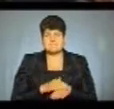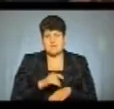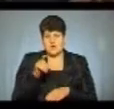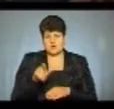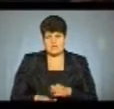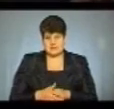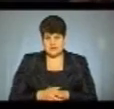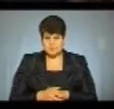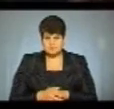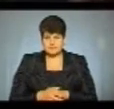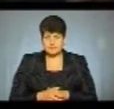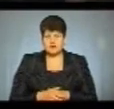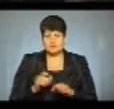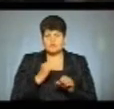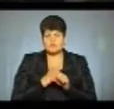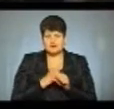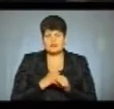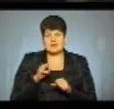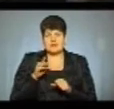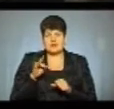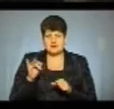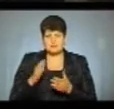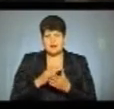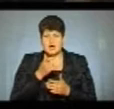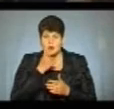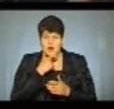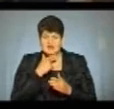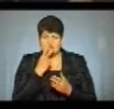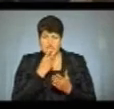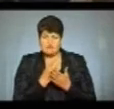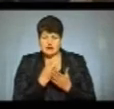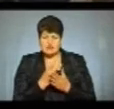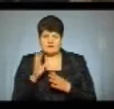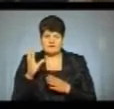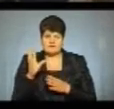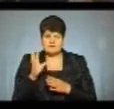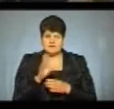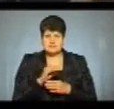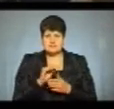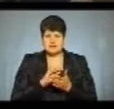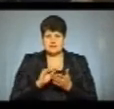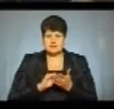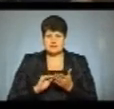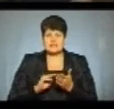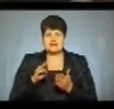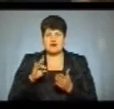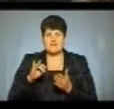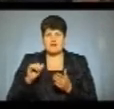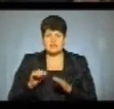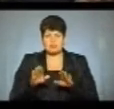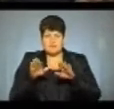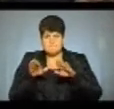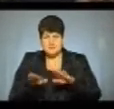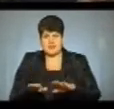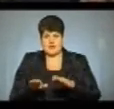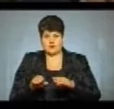такі трафарети, щоб мало це було гарний, мало акуратний вигляд. Тобто всі цитати написані на трафаретах, які будуть проклеюватися